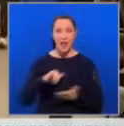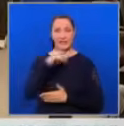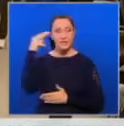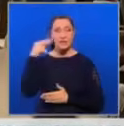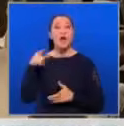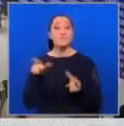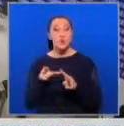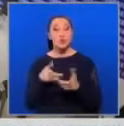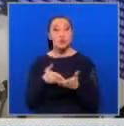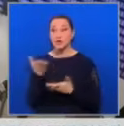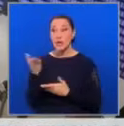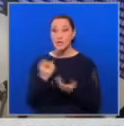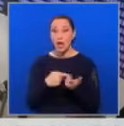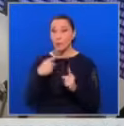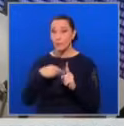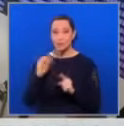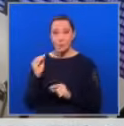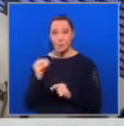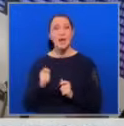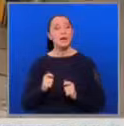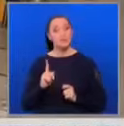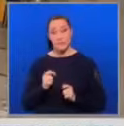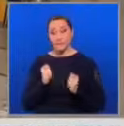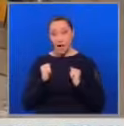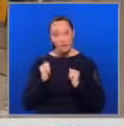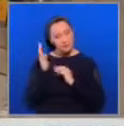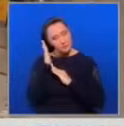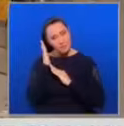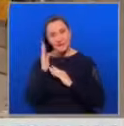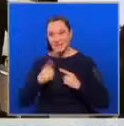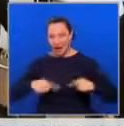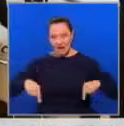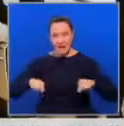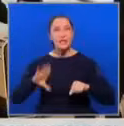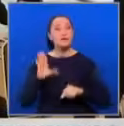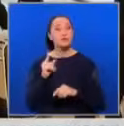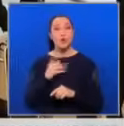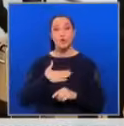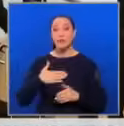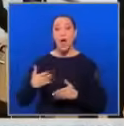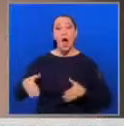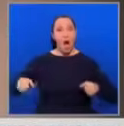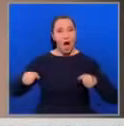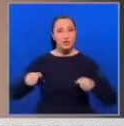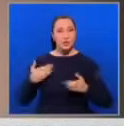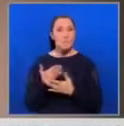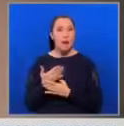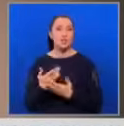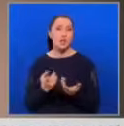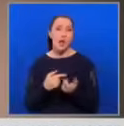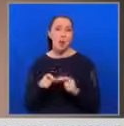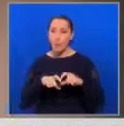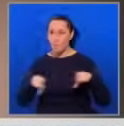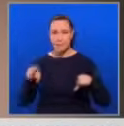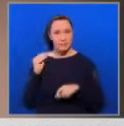няколкомесечното им бебе принудени са да спят на гейта а всичко което имат в ръчния си багаж са едва няколко памперса за бебето